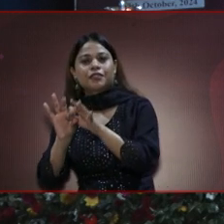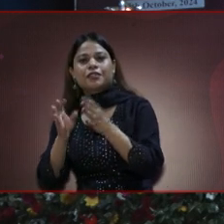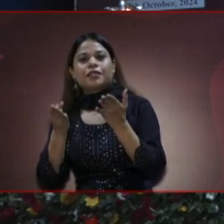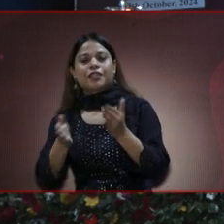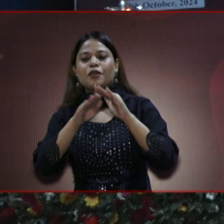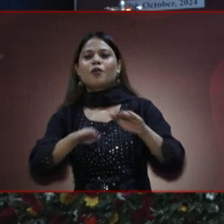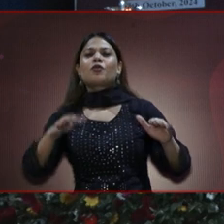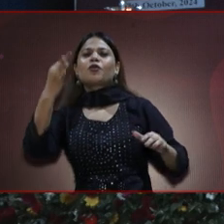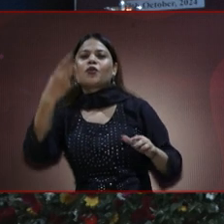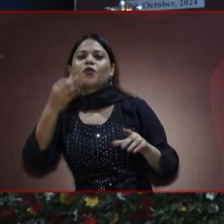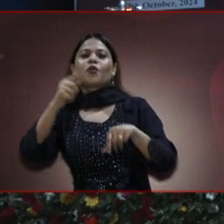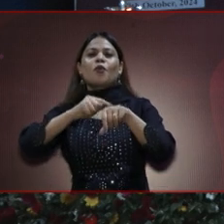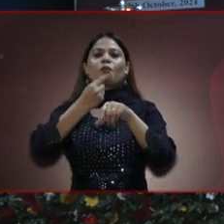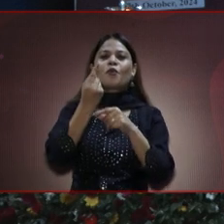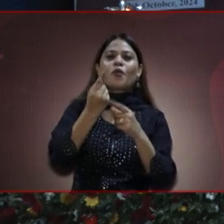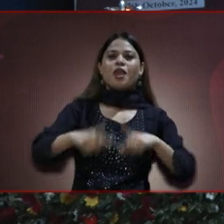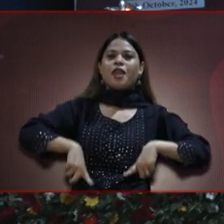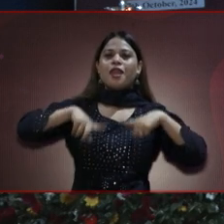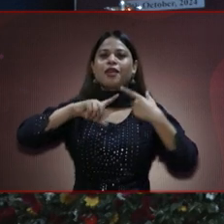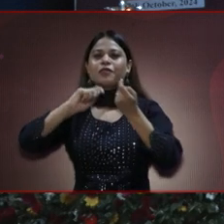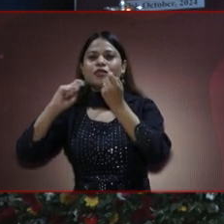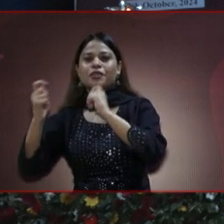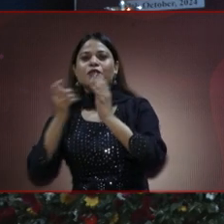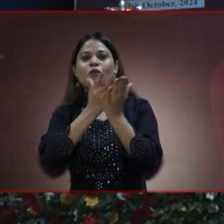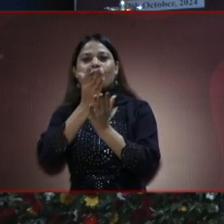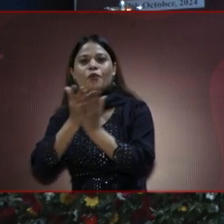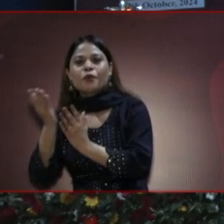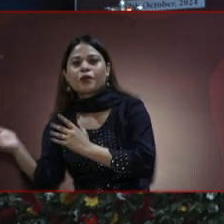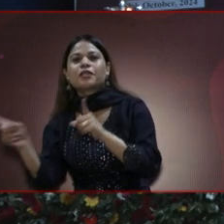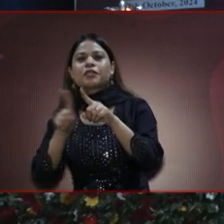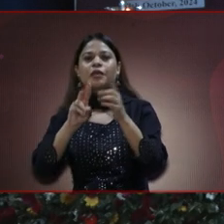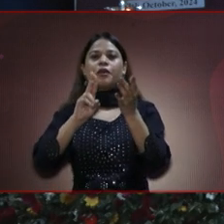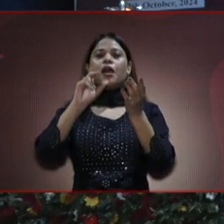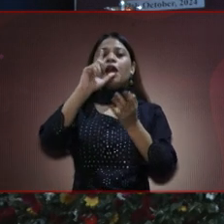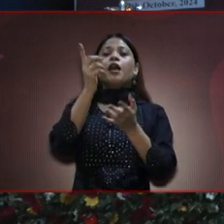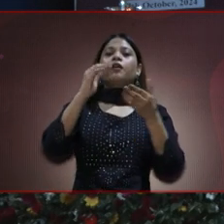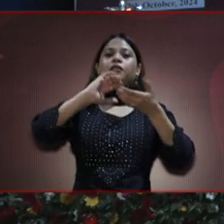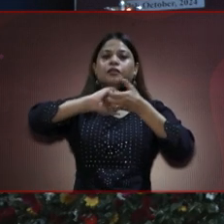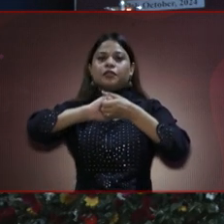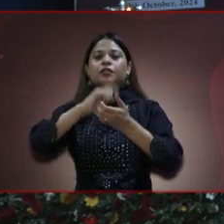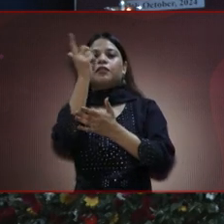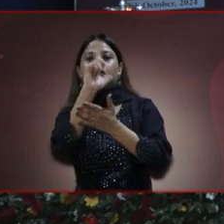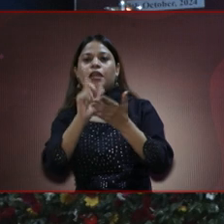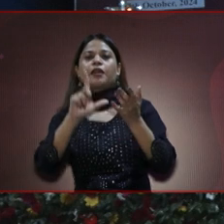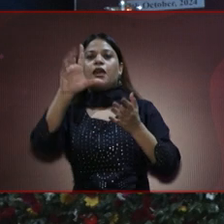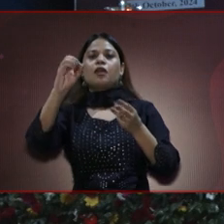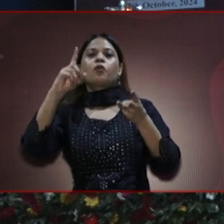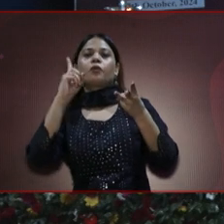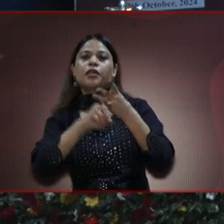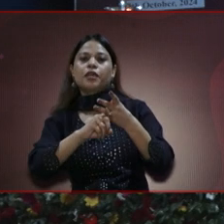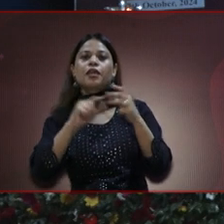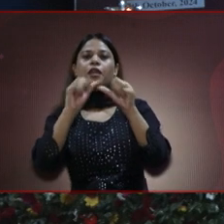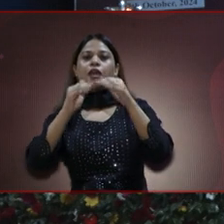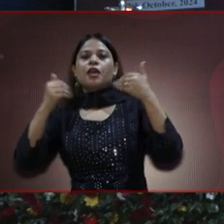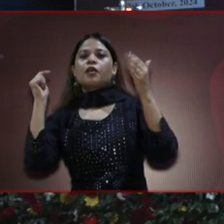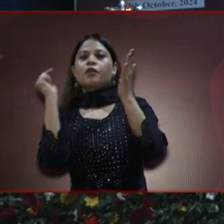नए अवसरों के द्वार खोलेगा। यह समय है लेटर ऑफ एंगेजमेंट पर हस्ताक्षर और amazon.in